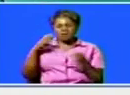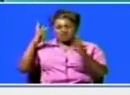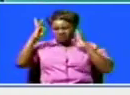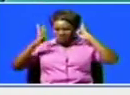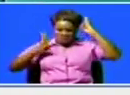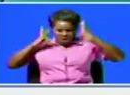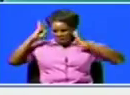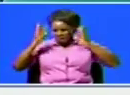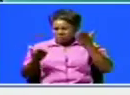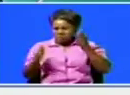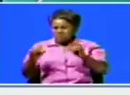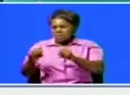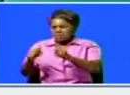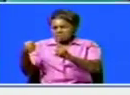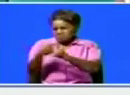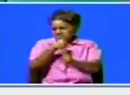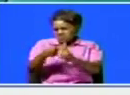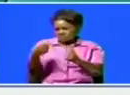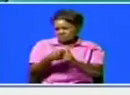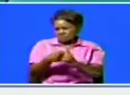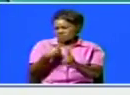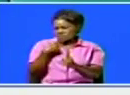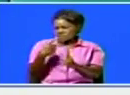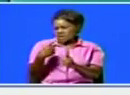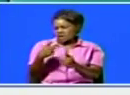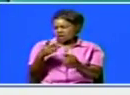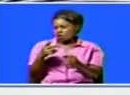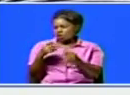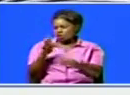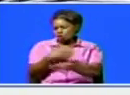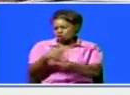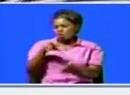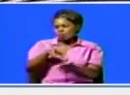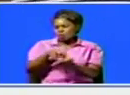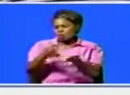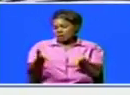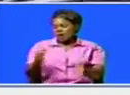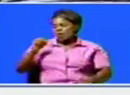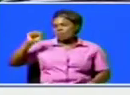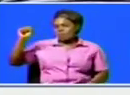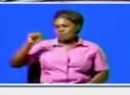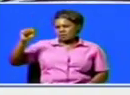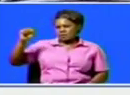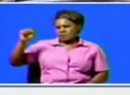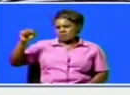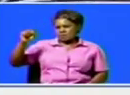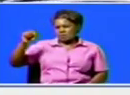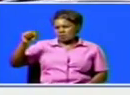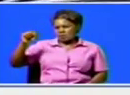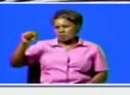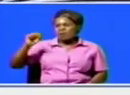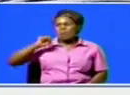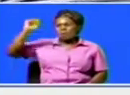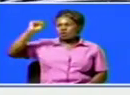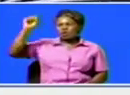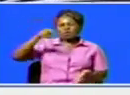wanahofia pengine kutakuwepo na vurugu. Je, tuambie kuhusu huu wimbo. Yes, kulingana na hali ya kisiasa, hali ya hewa, anga ya kisiasa venye